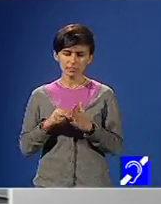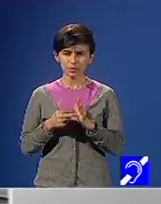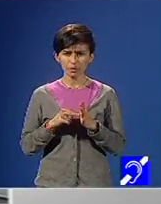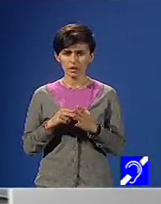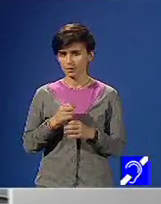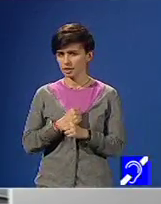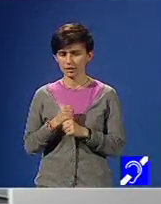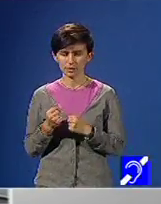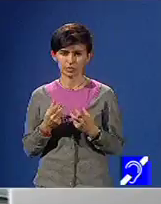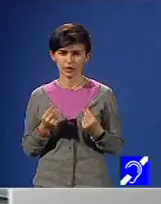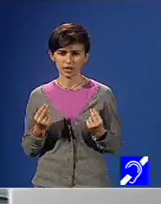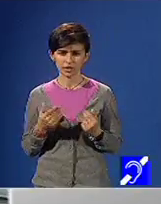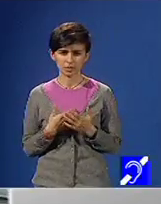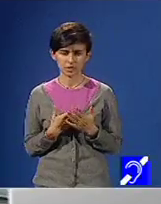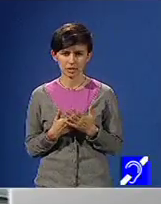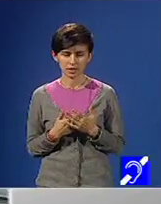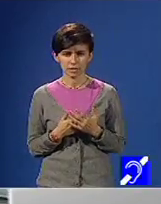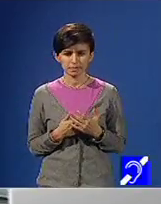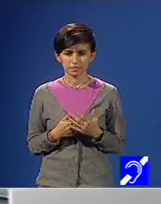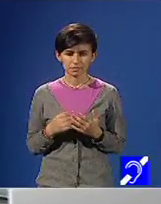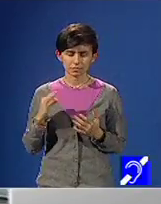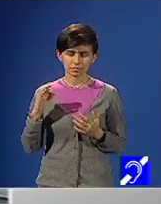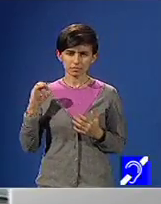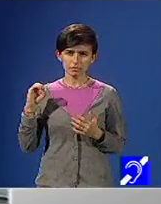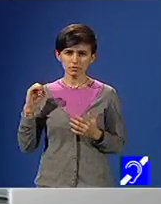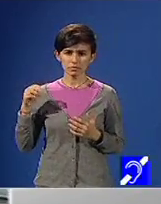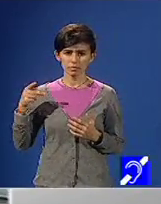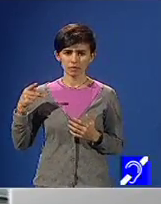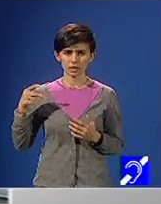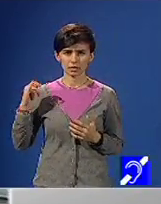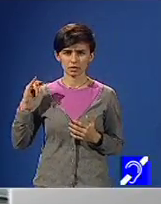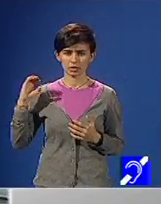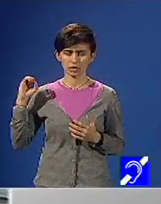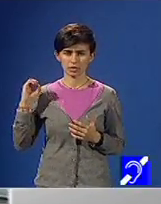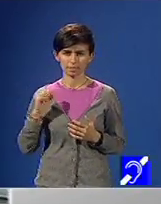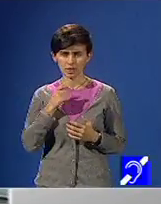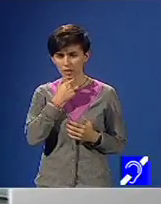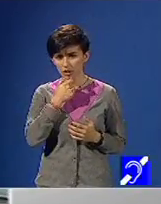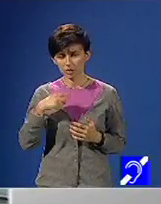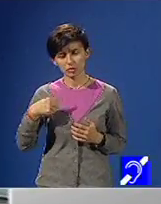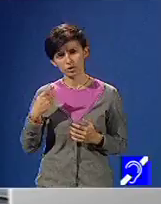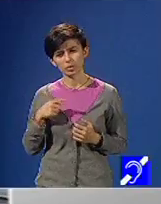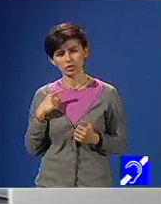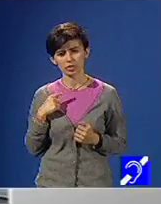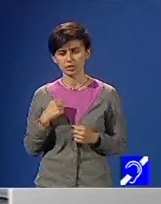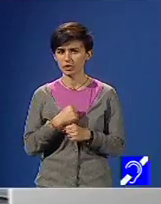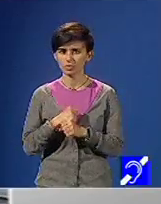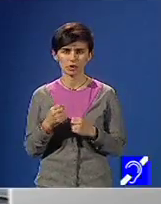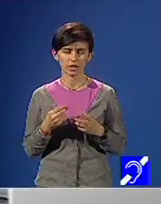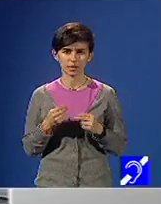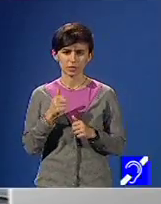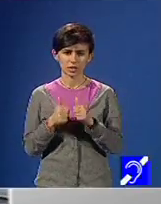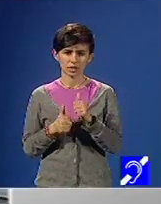intens pentru Tokyo. Anul următor e un an care o să fie plin de competiții